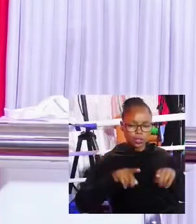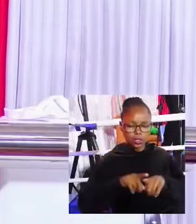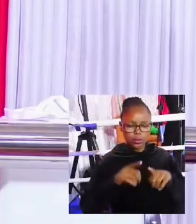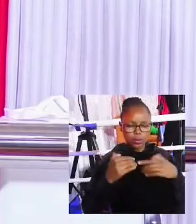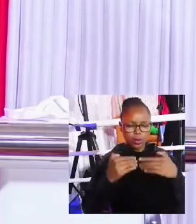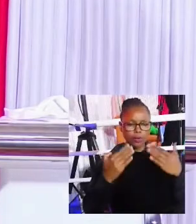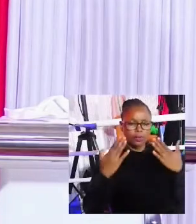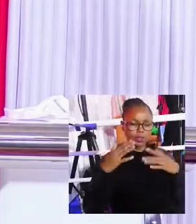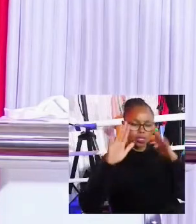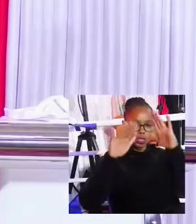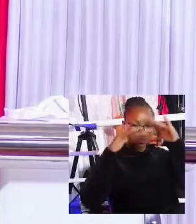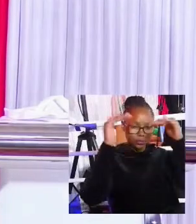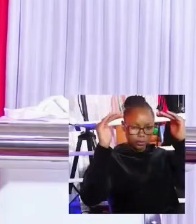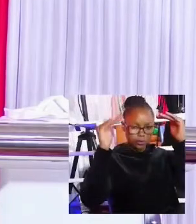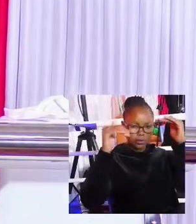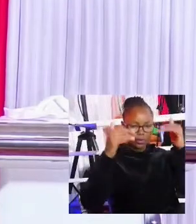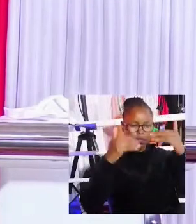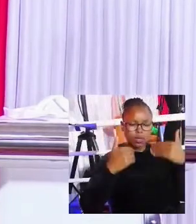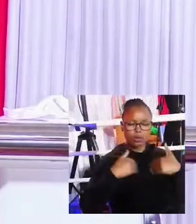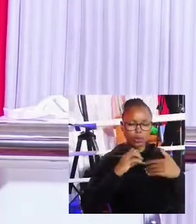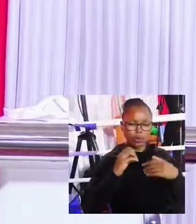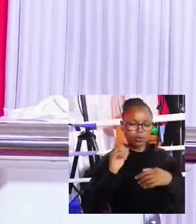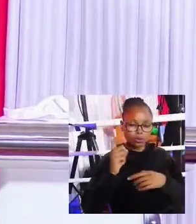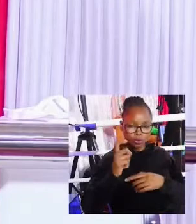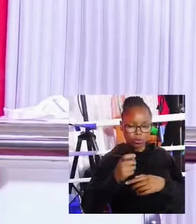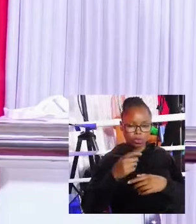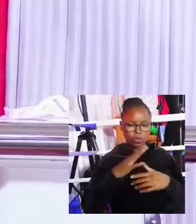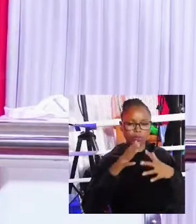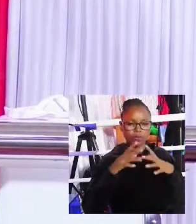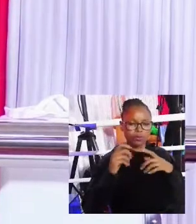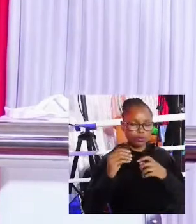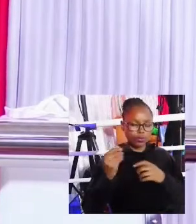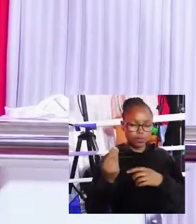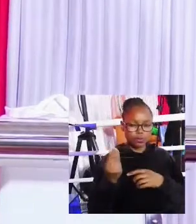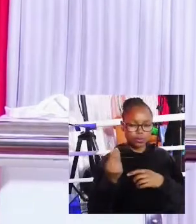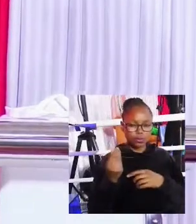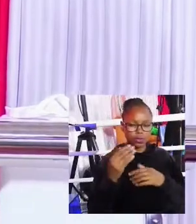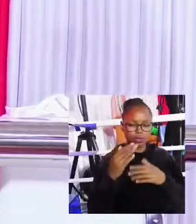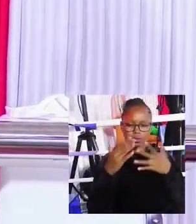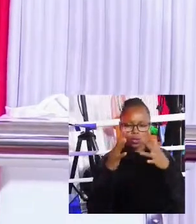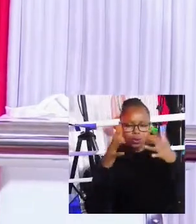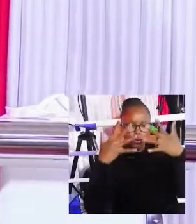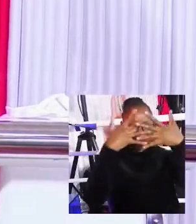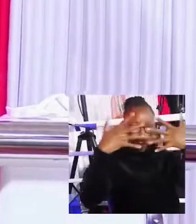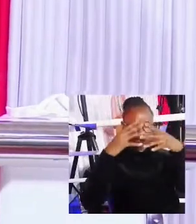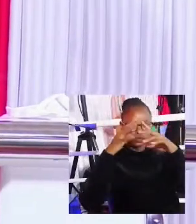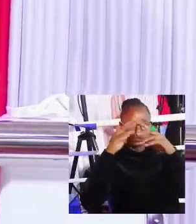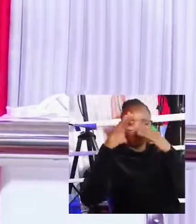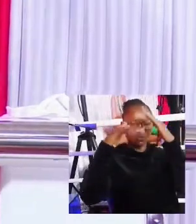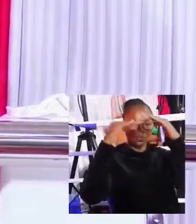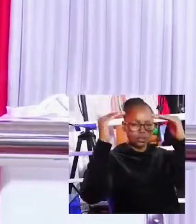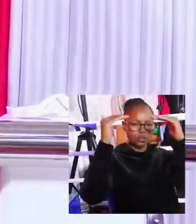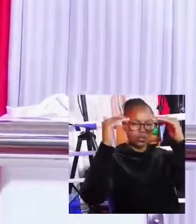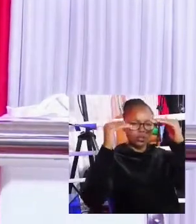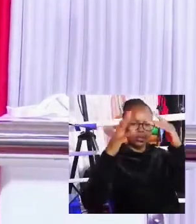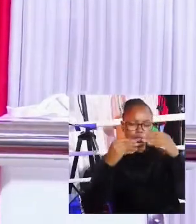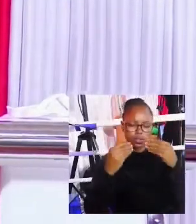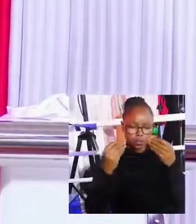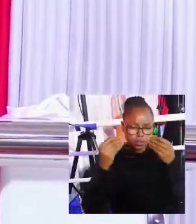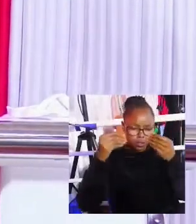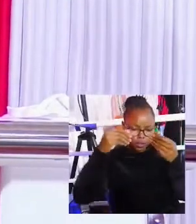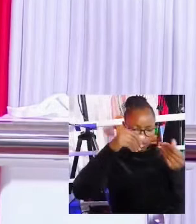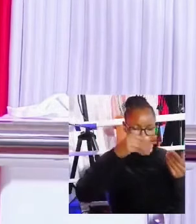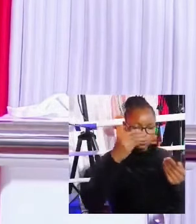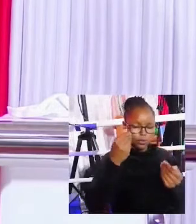matuine Mwene fedha na dhahabu Oroiga ni ukuhingura dirisha cia matuine Twetia mbia cia